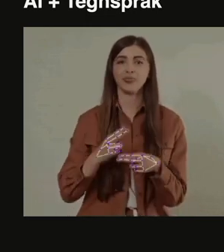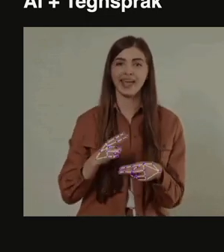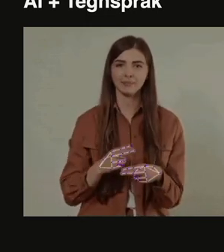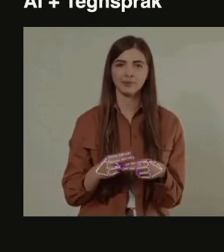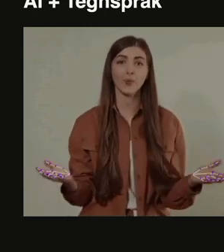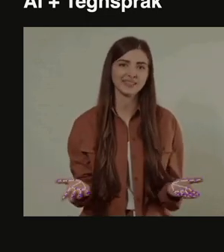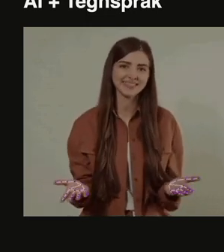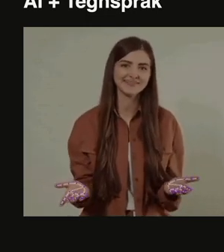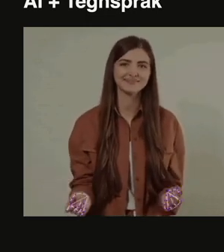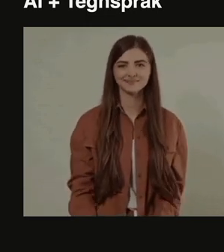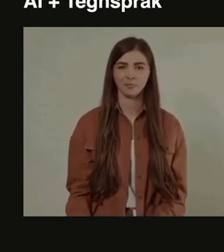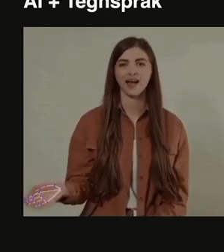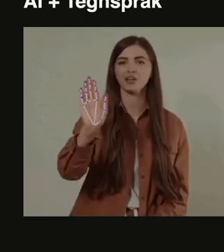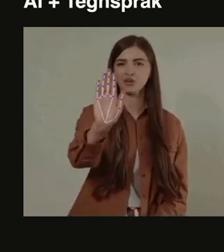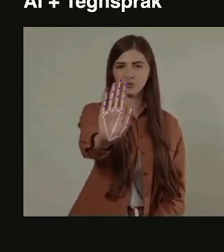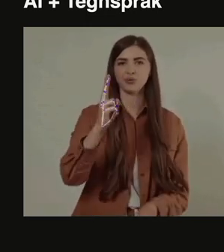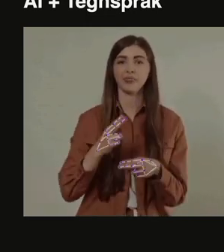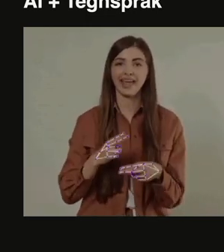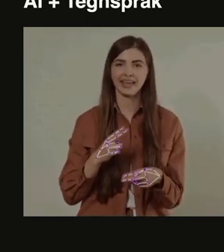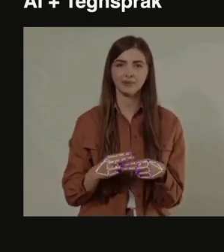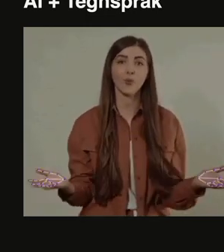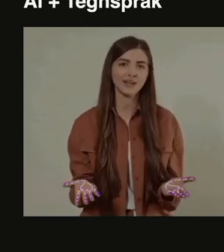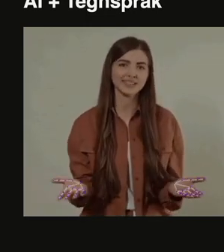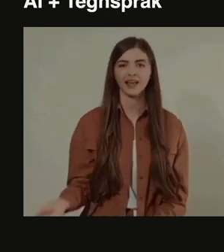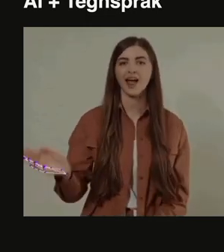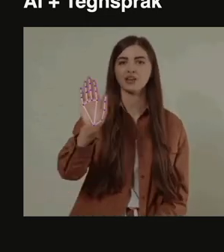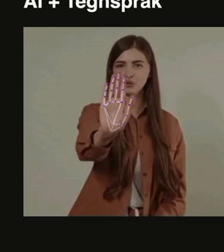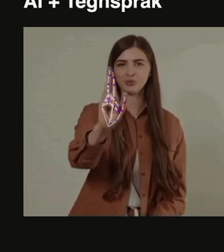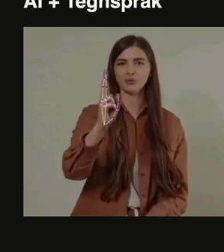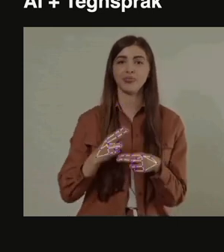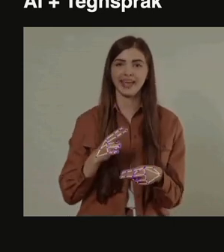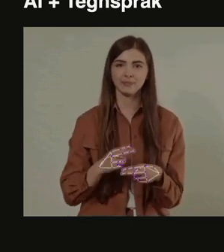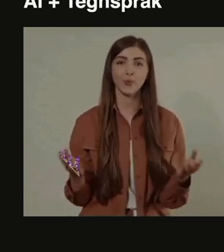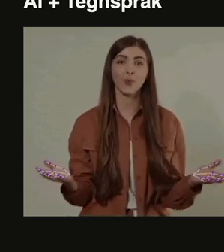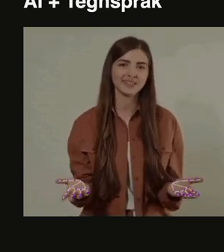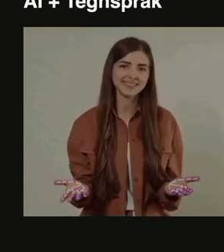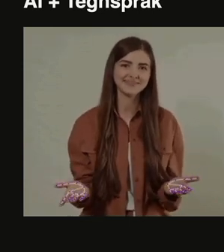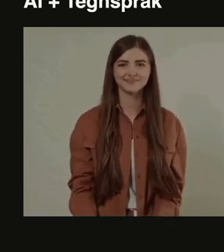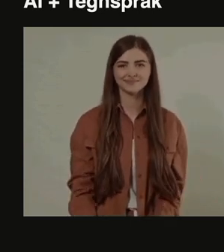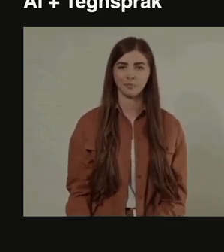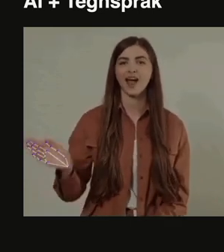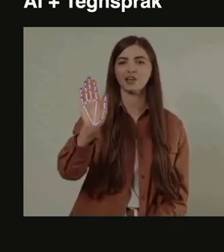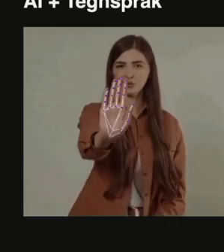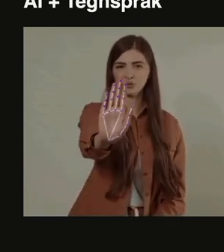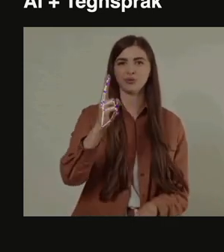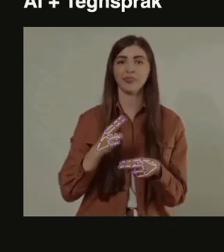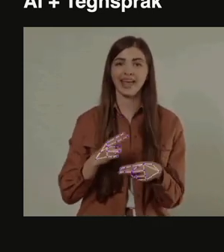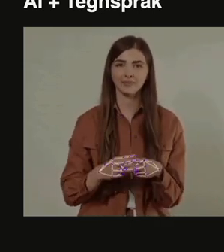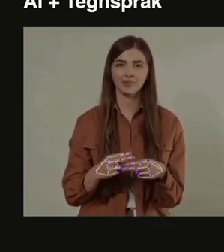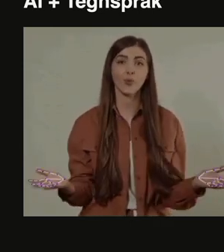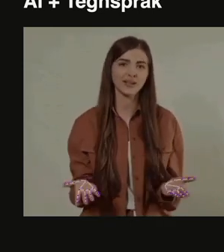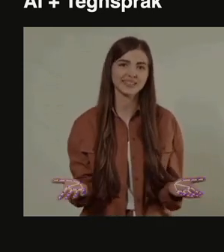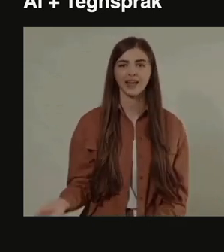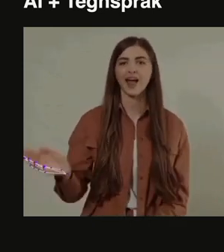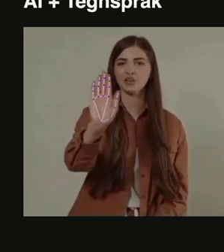Det er jo greit nok det, men det leder oss inn i et prosjekt vi jobber med nå, som er kanskje hakket mer alvorlig og hakket mer spennende. Her